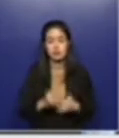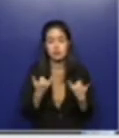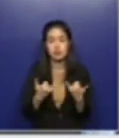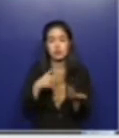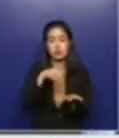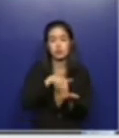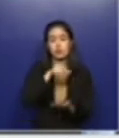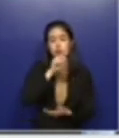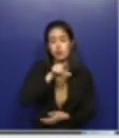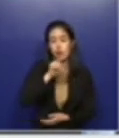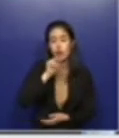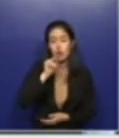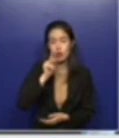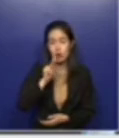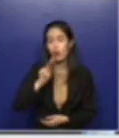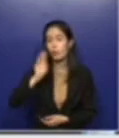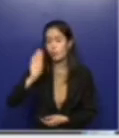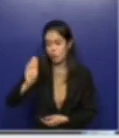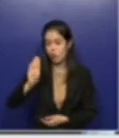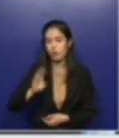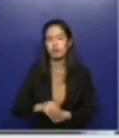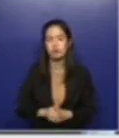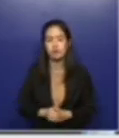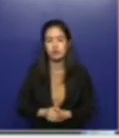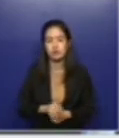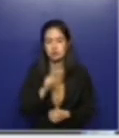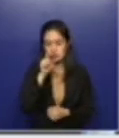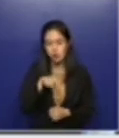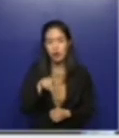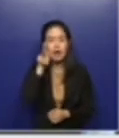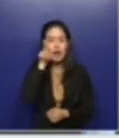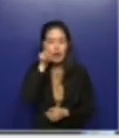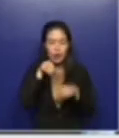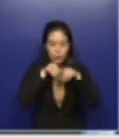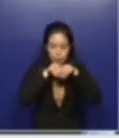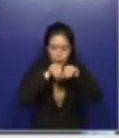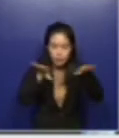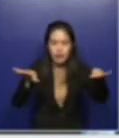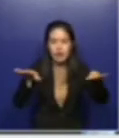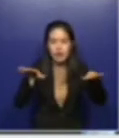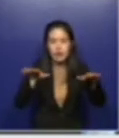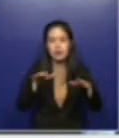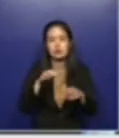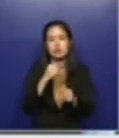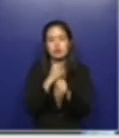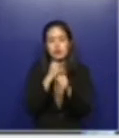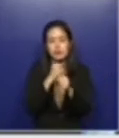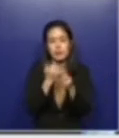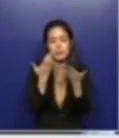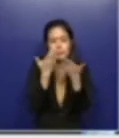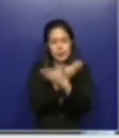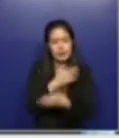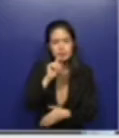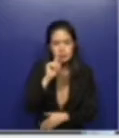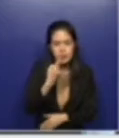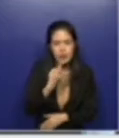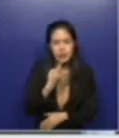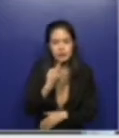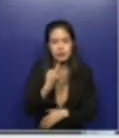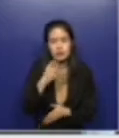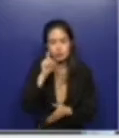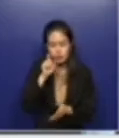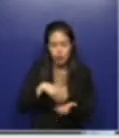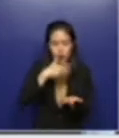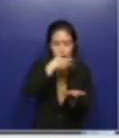เปลี่ยนแนวทางการส่งข้อมูลข่าวสารที่ให้กับพี่น้องประชาชนใหม่เป็นความรู้ความเข้าใจสิ่ง